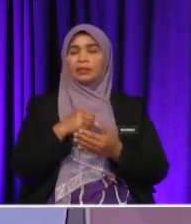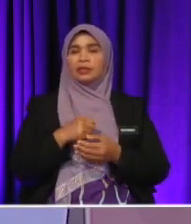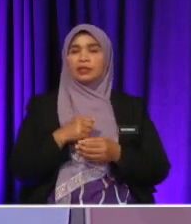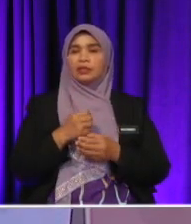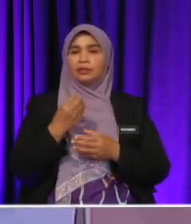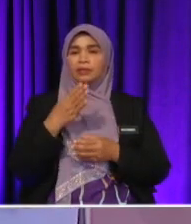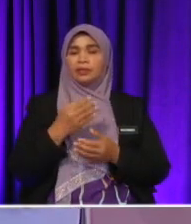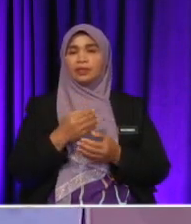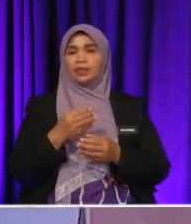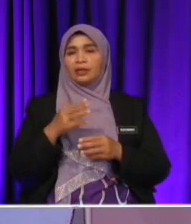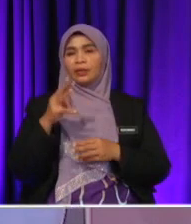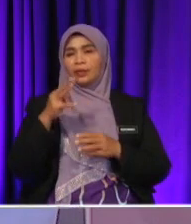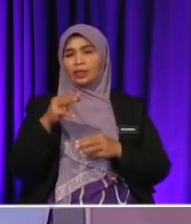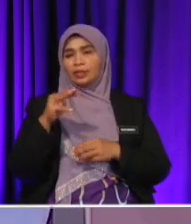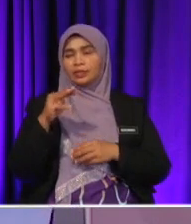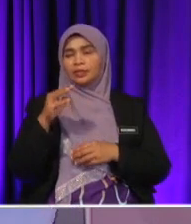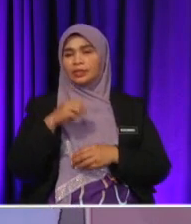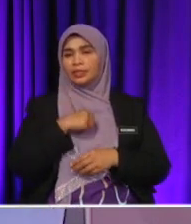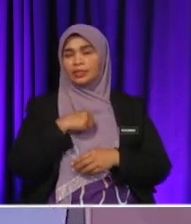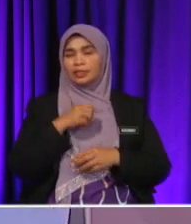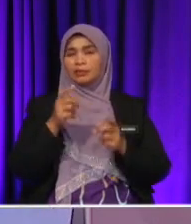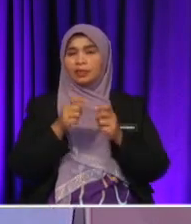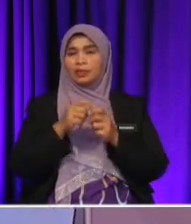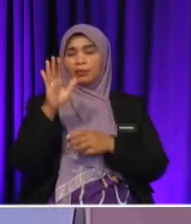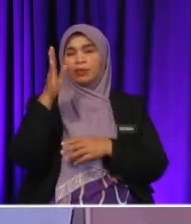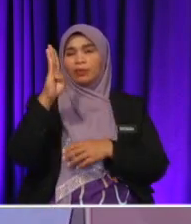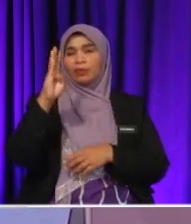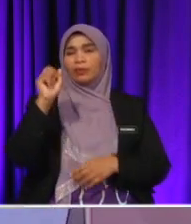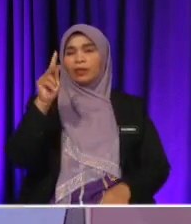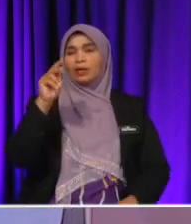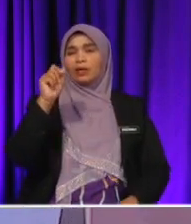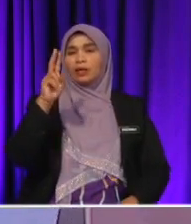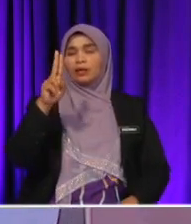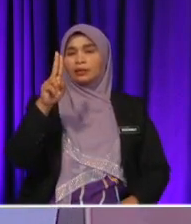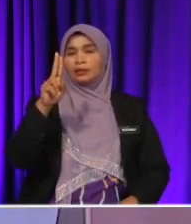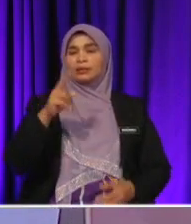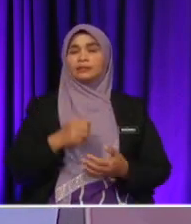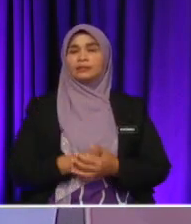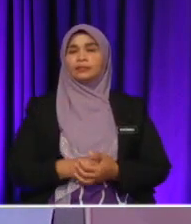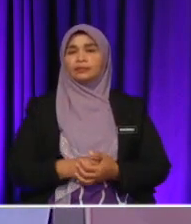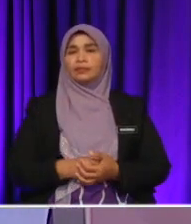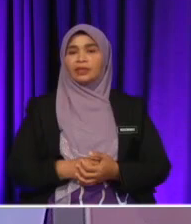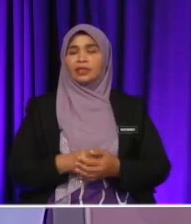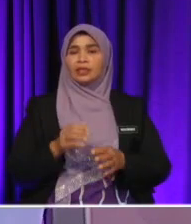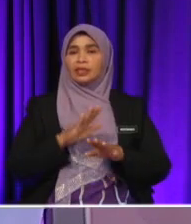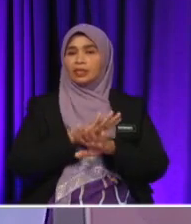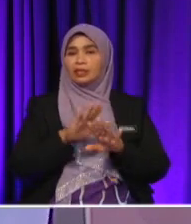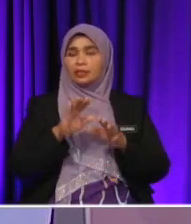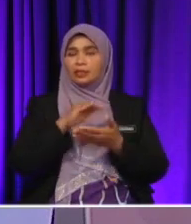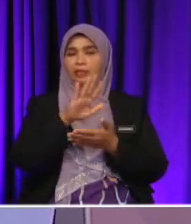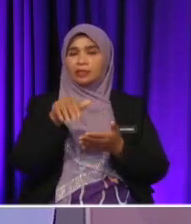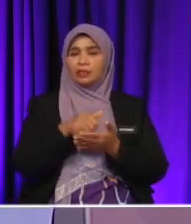variasi Yang Tersendiri seperti pokok bakau walaupun tadi kita lihat ada berakar jangka tidak semua